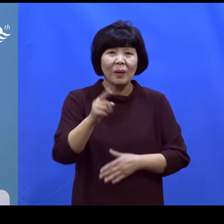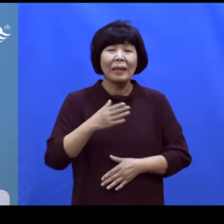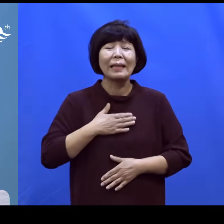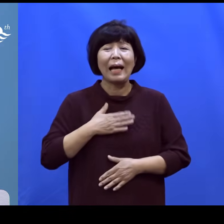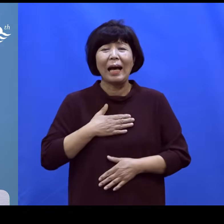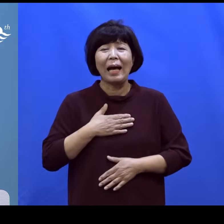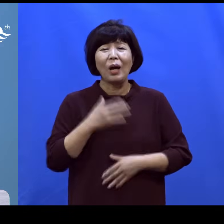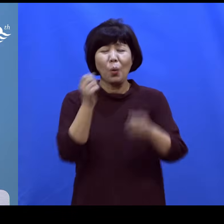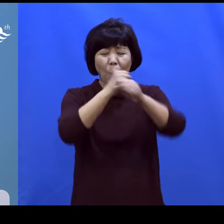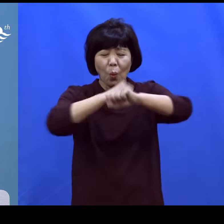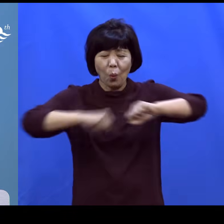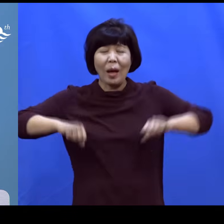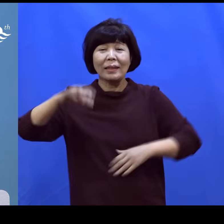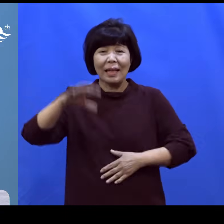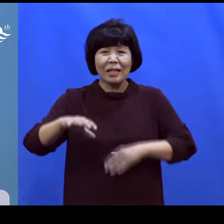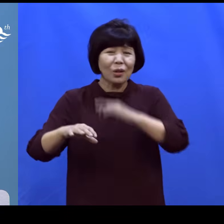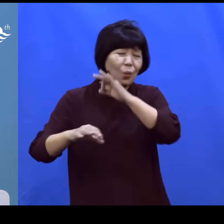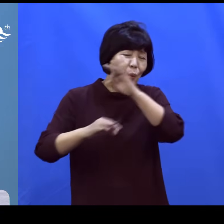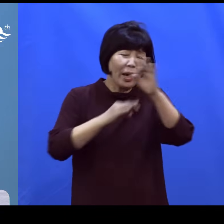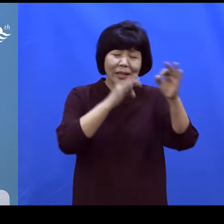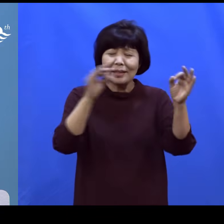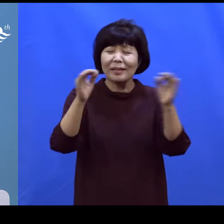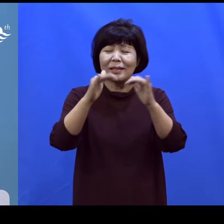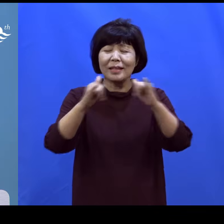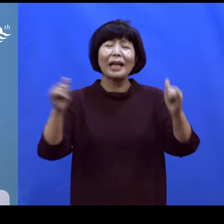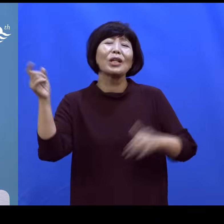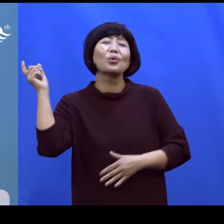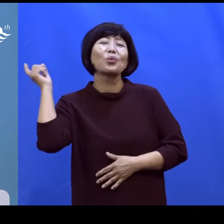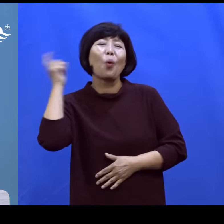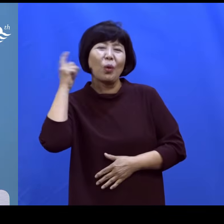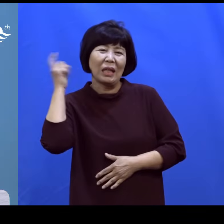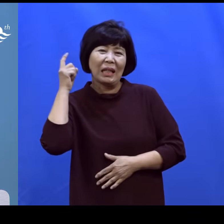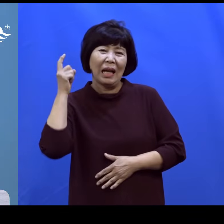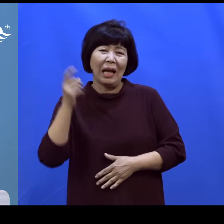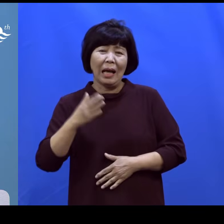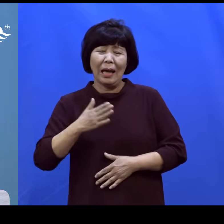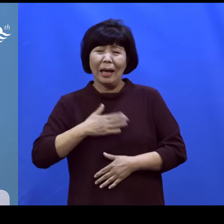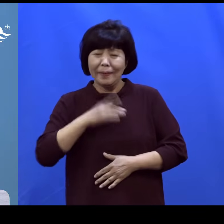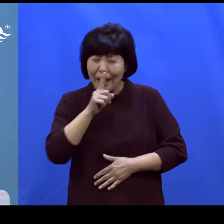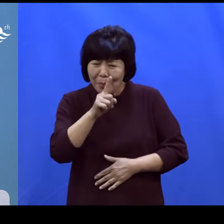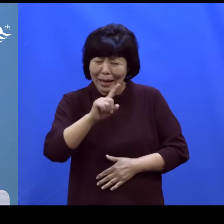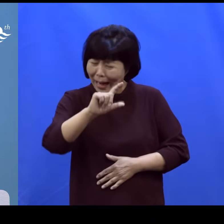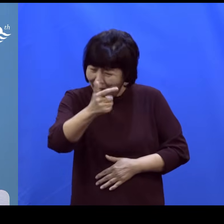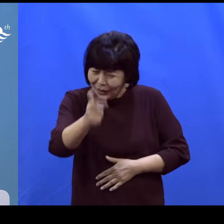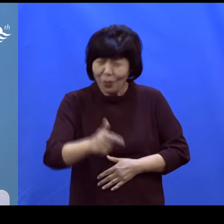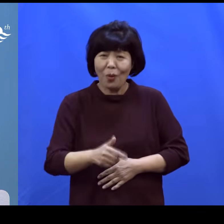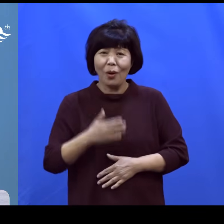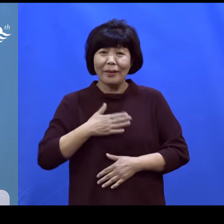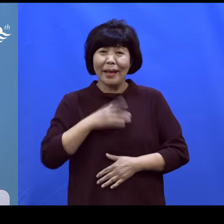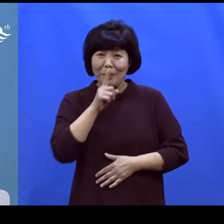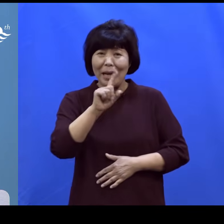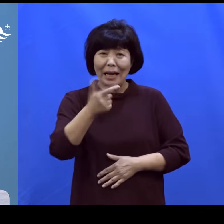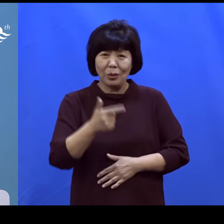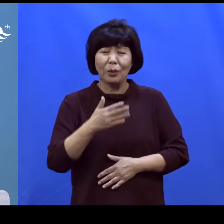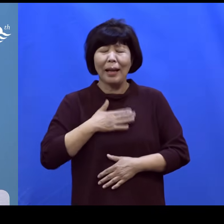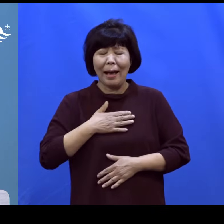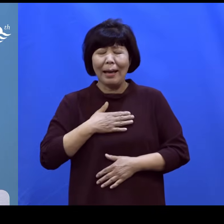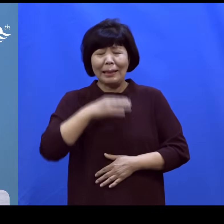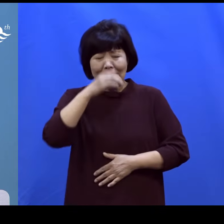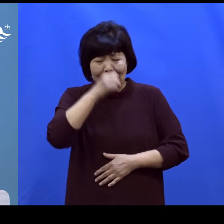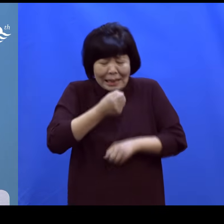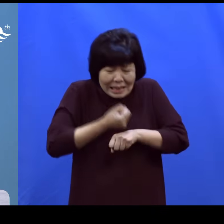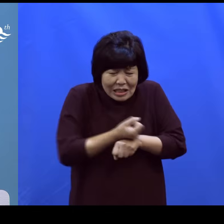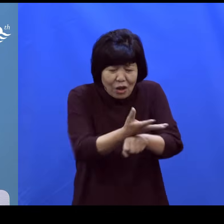나는 광야에 외치는 자의 소리다라고, I am the voice라고 그래요. I am the word라고 얘기하지 않습니다.